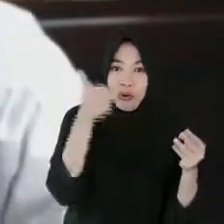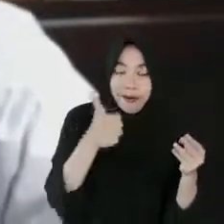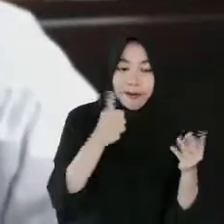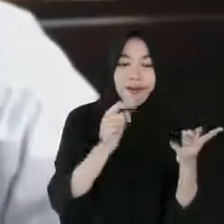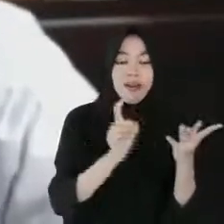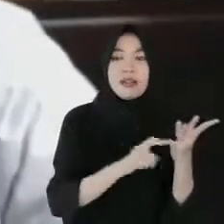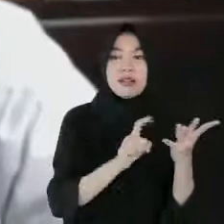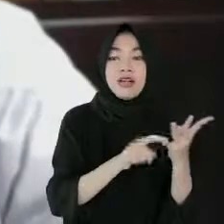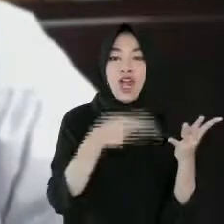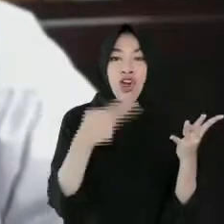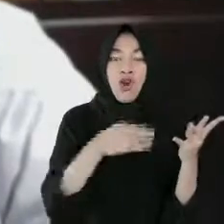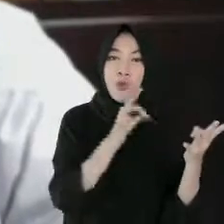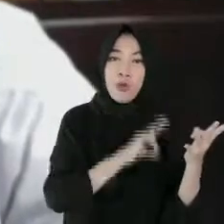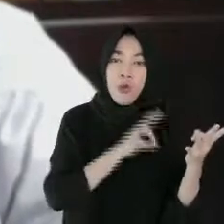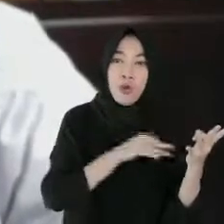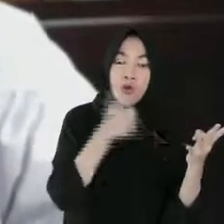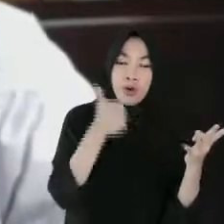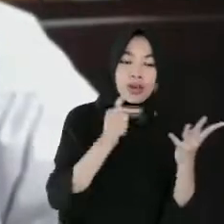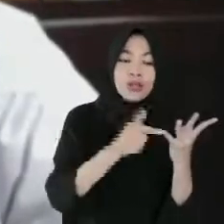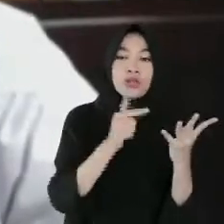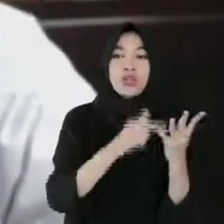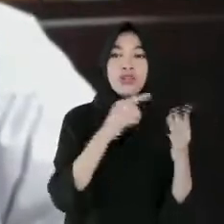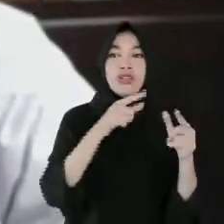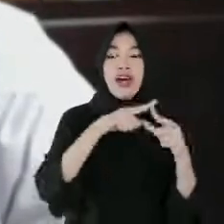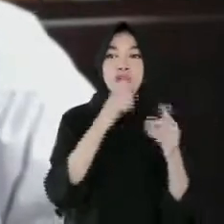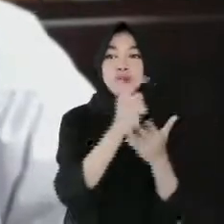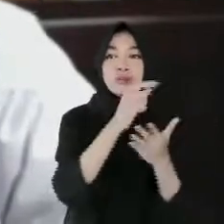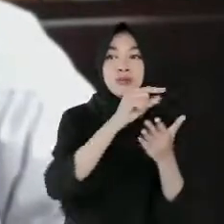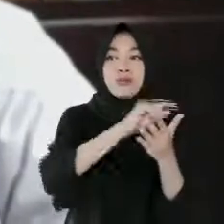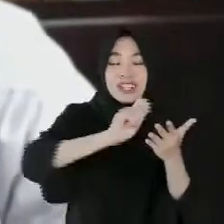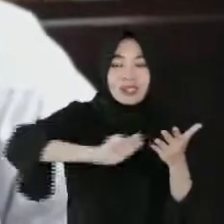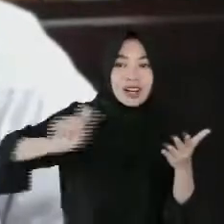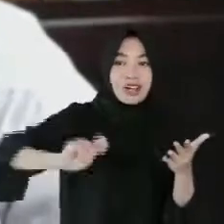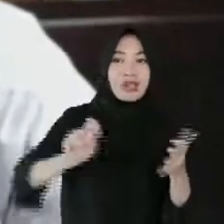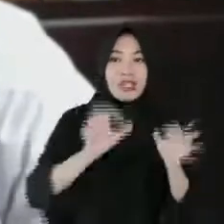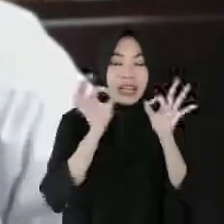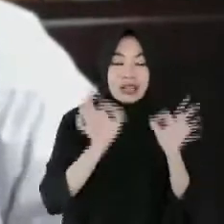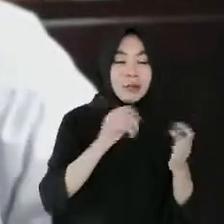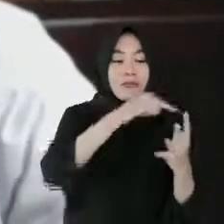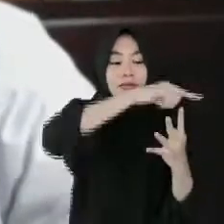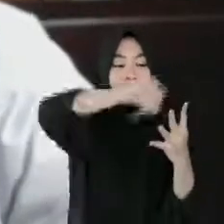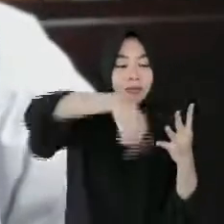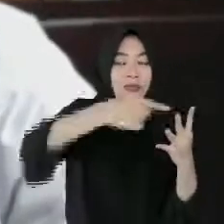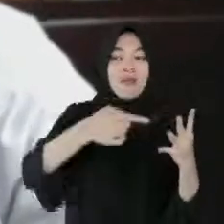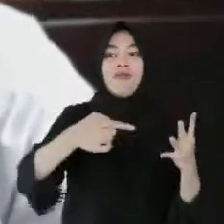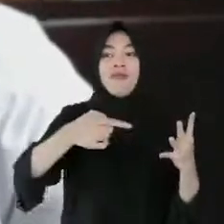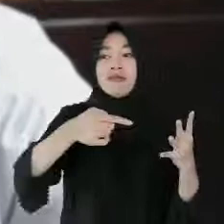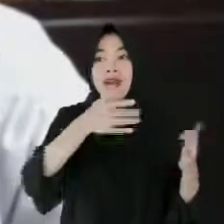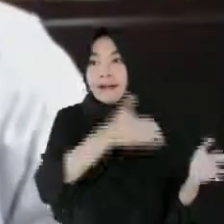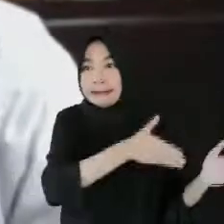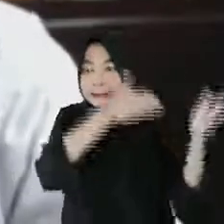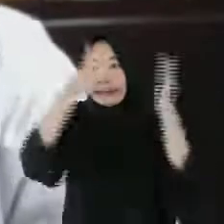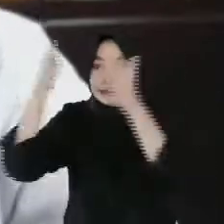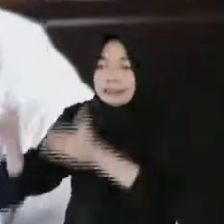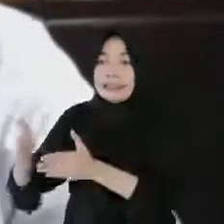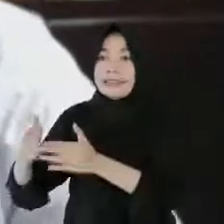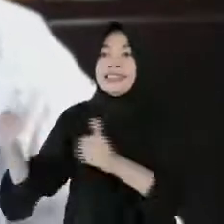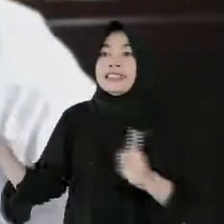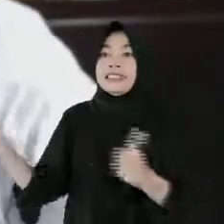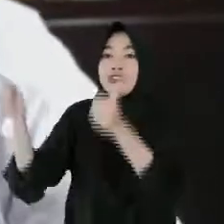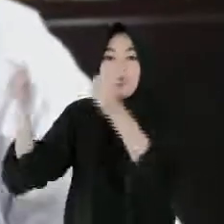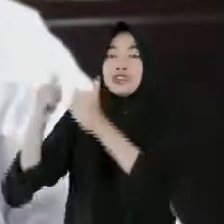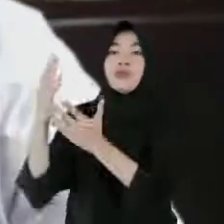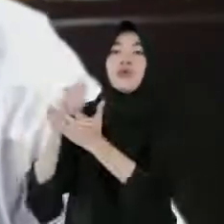kemudian juga tertib administrasi rupanya ia terima kasih Pak Soni diingatkan tapi juga harus sukses